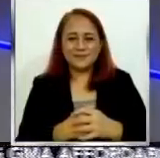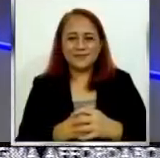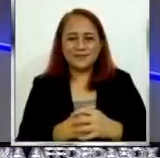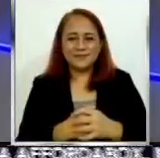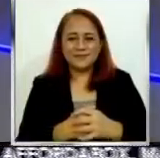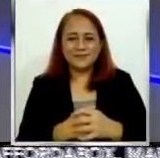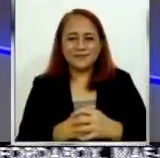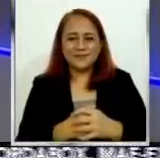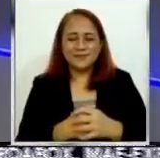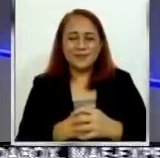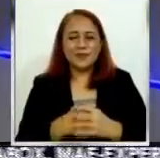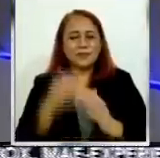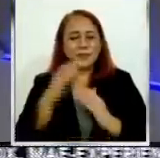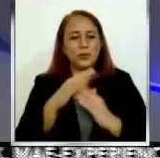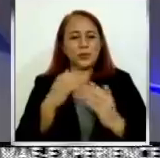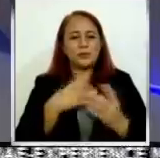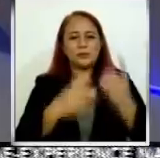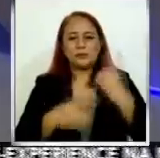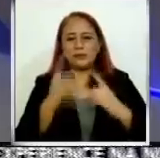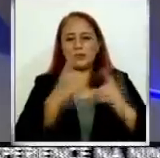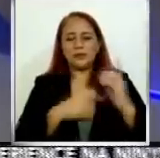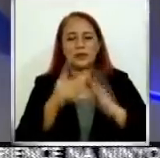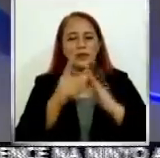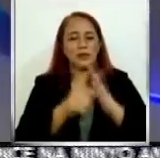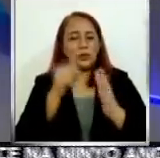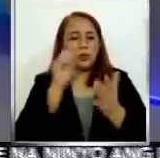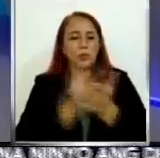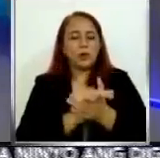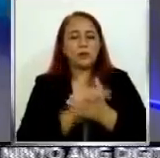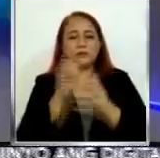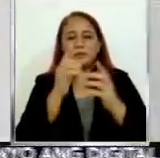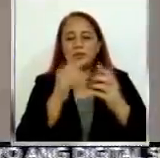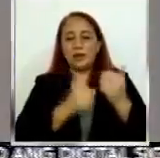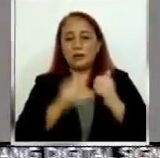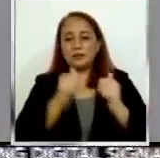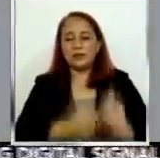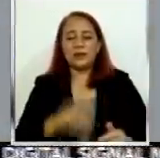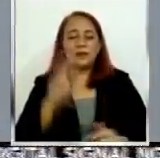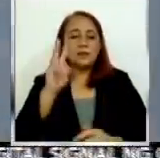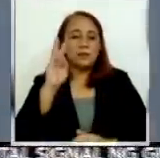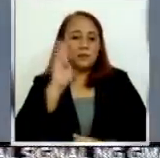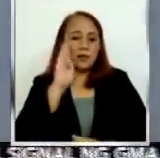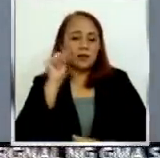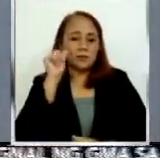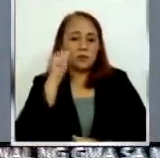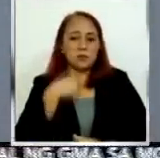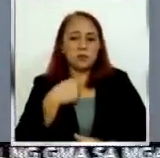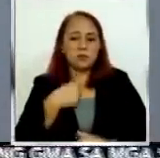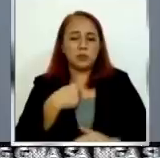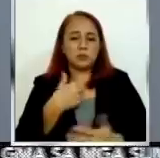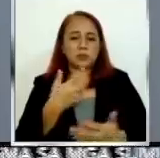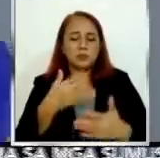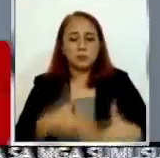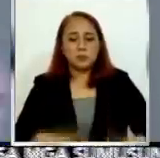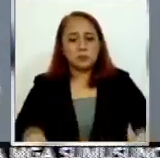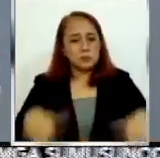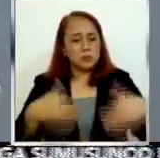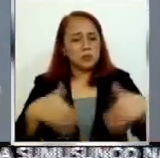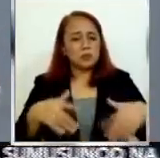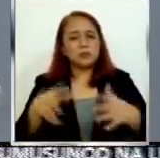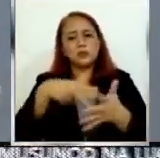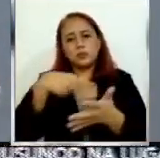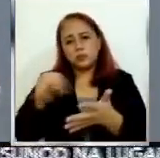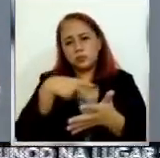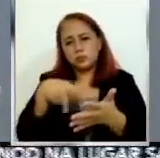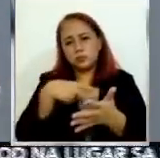Time out muna sa dramahan ng Legal Wives star na si Bianca Umali. Suot ang white top at denim shorts. Dance moves ang iplinex ng